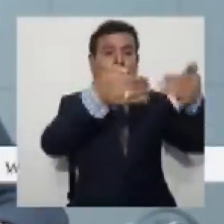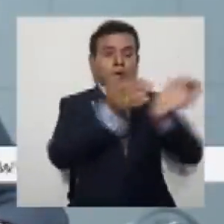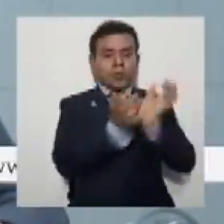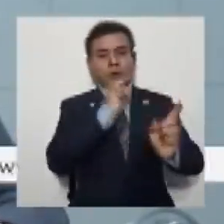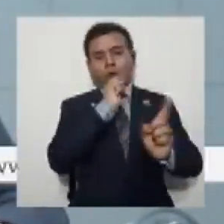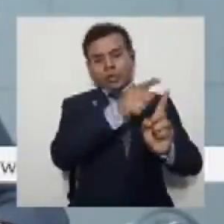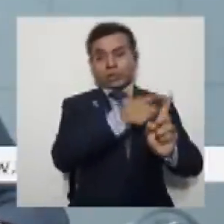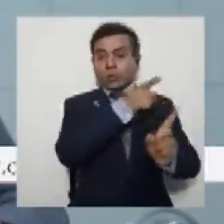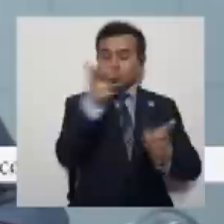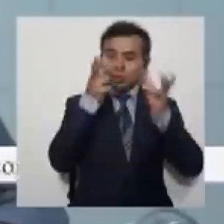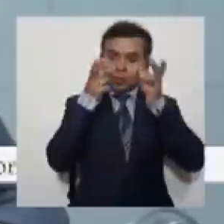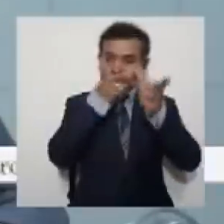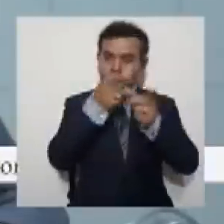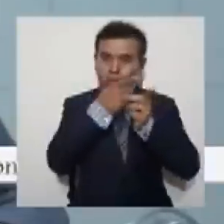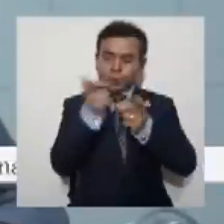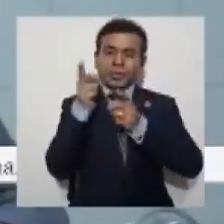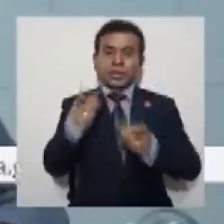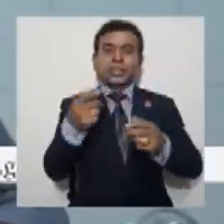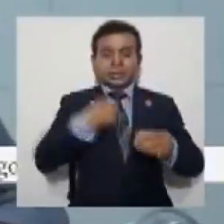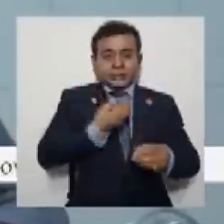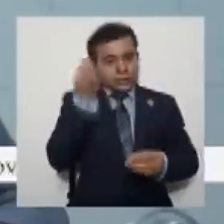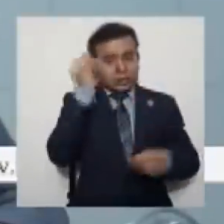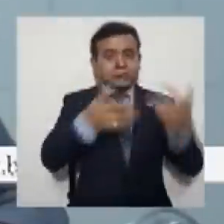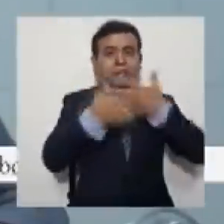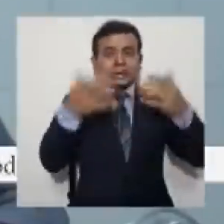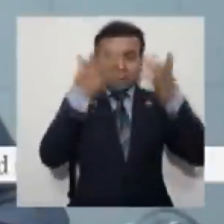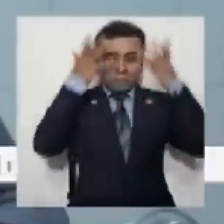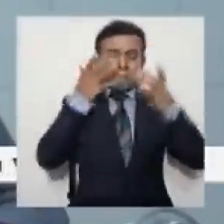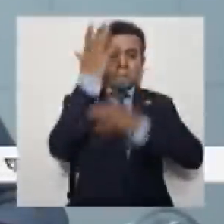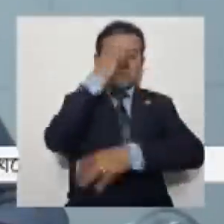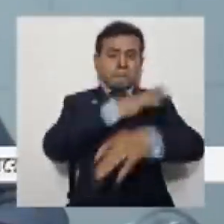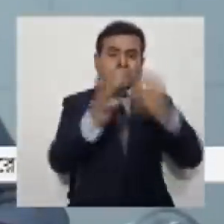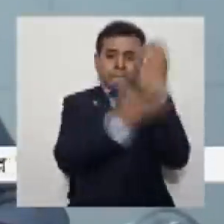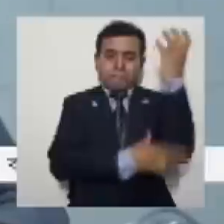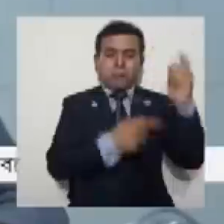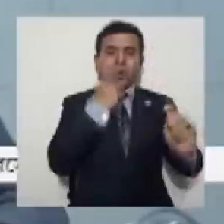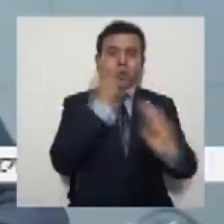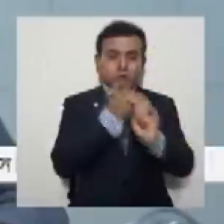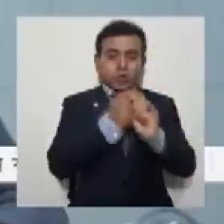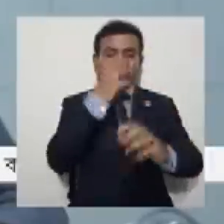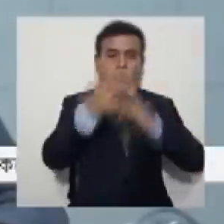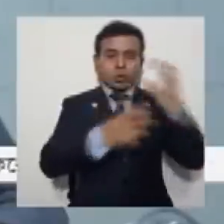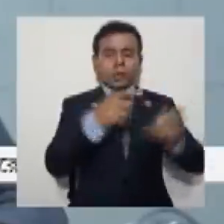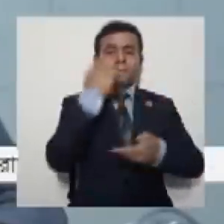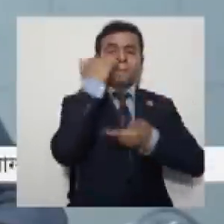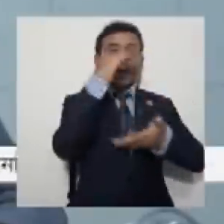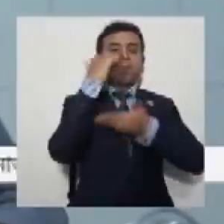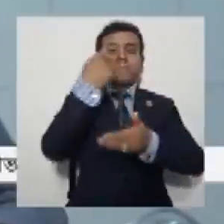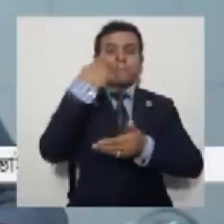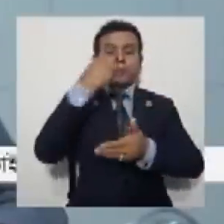প্রশাসন, আর্মি, পুলিশ, নেতৃবৃন্দ, মিডিয়া কর্মীদের সকলেই কষ্ট